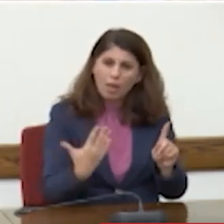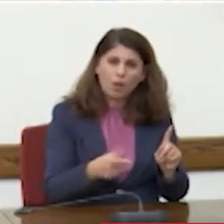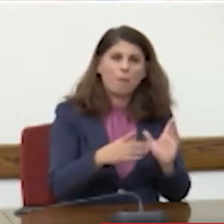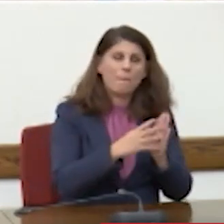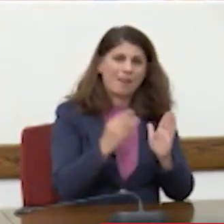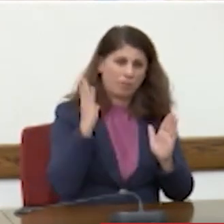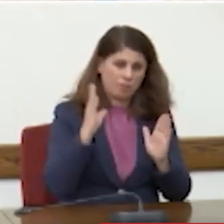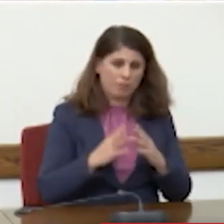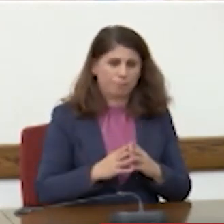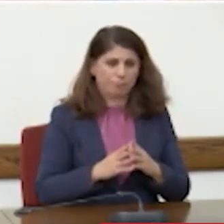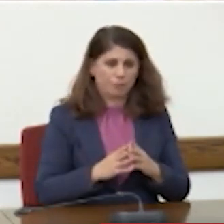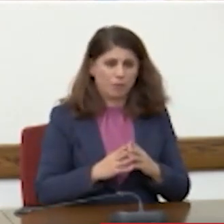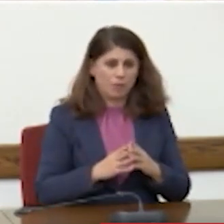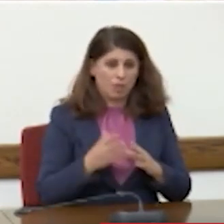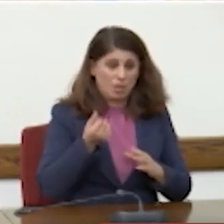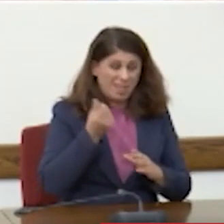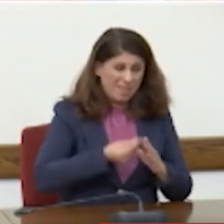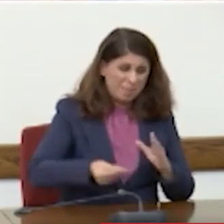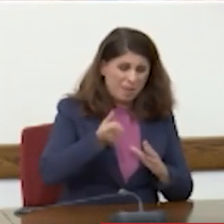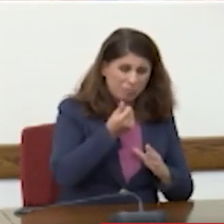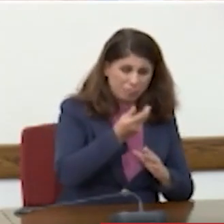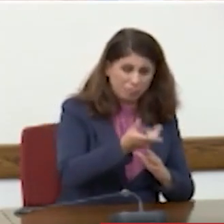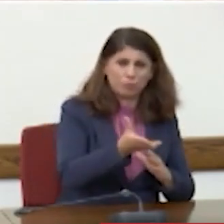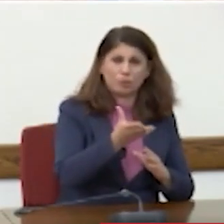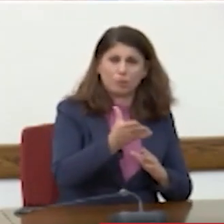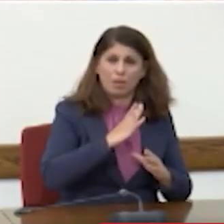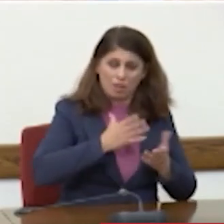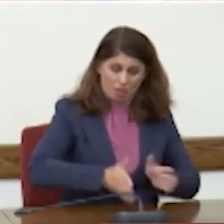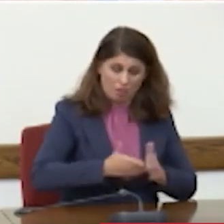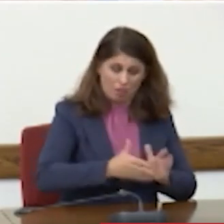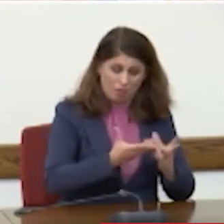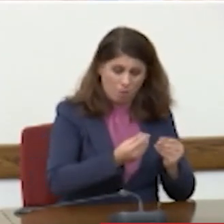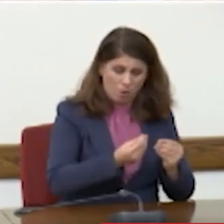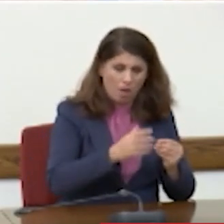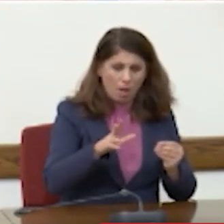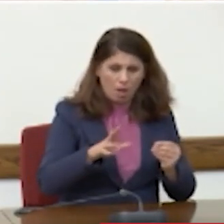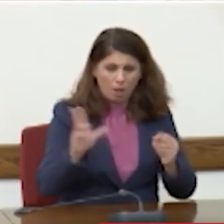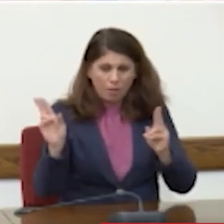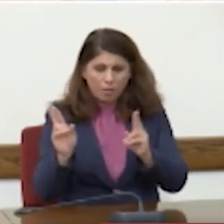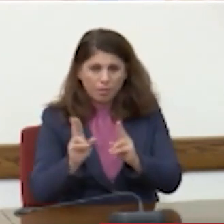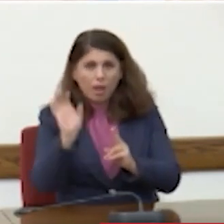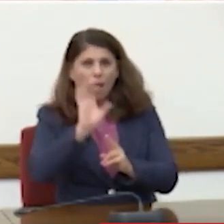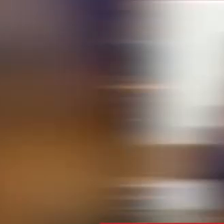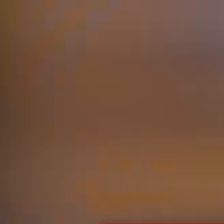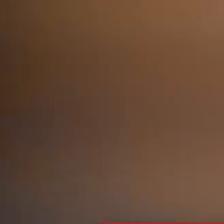Κυριάκου Μητσοτάκη, ο οποίος φαίνεται να θέλει μια Ελλάδα ευημερούσα, δίχως όμως Έλληνες.